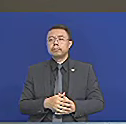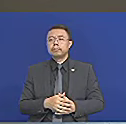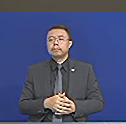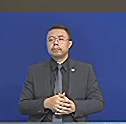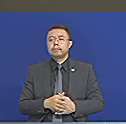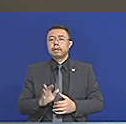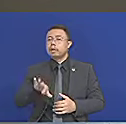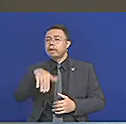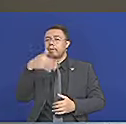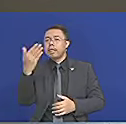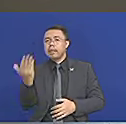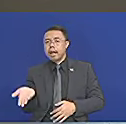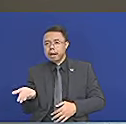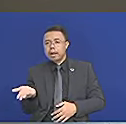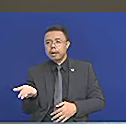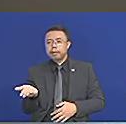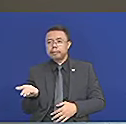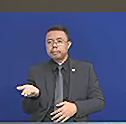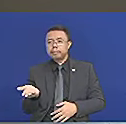Kematian